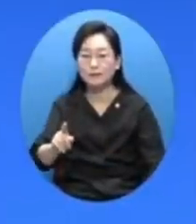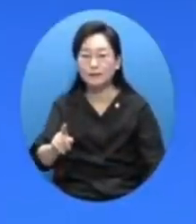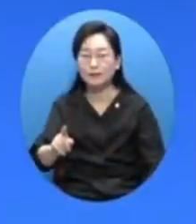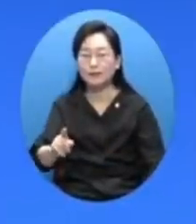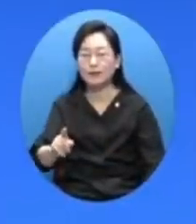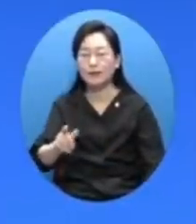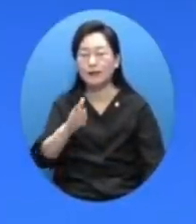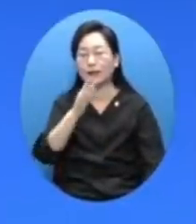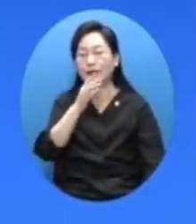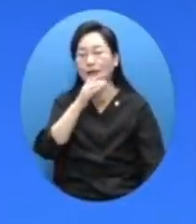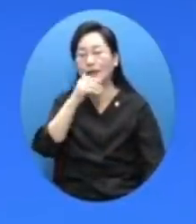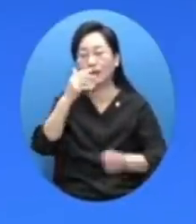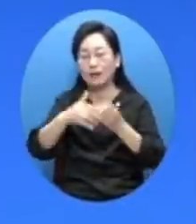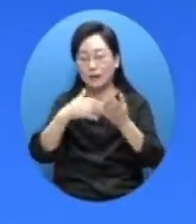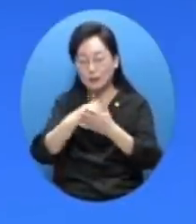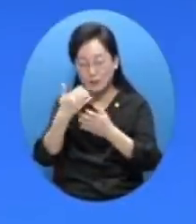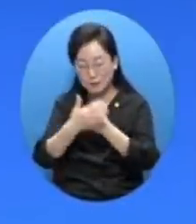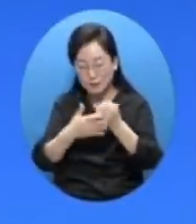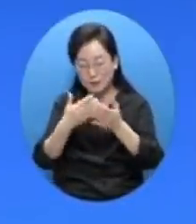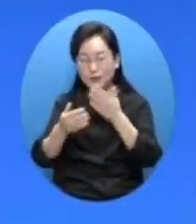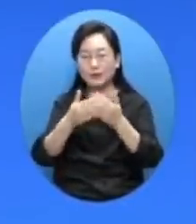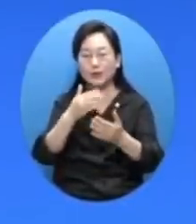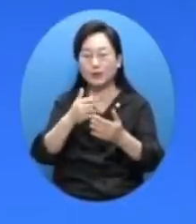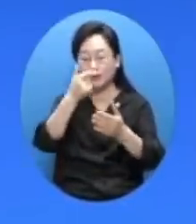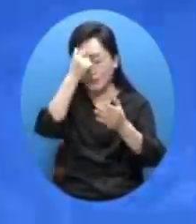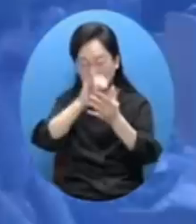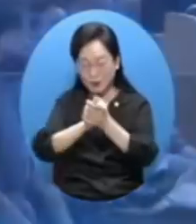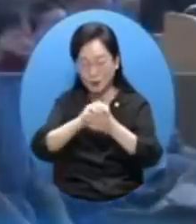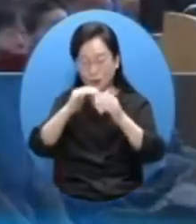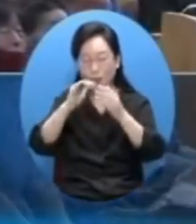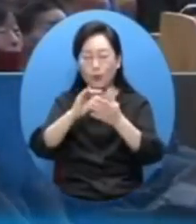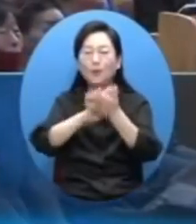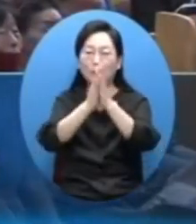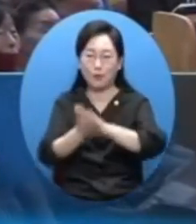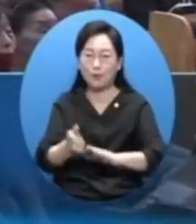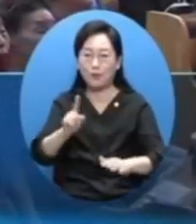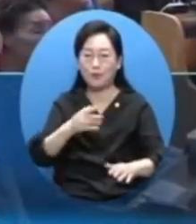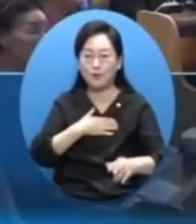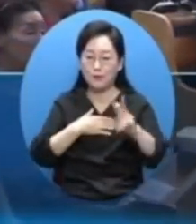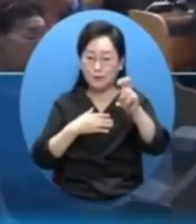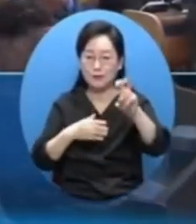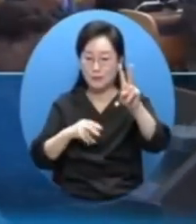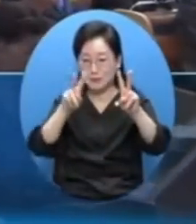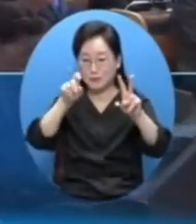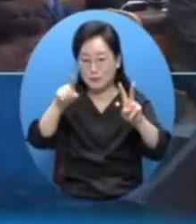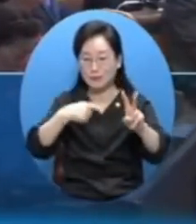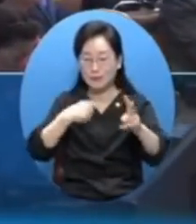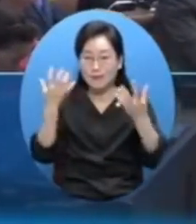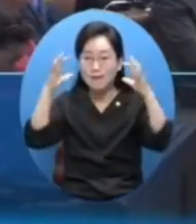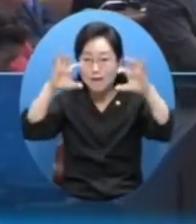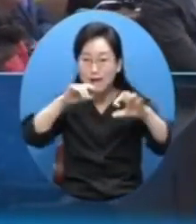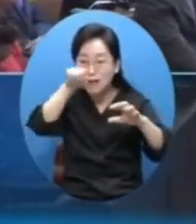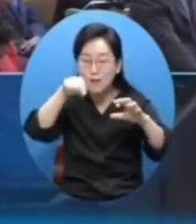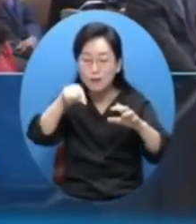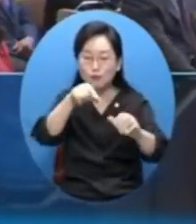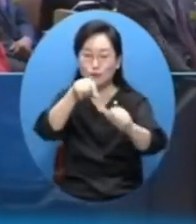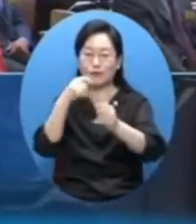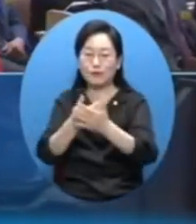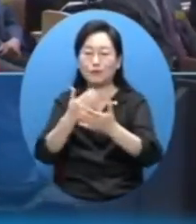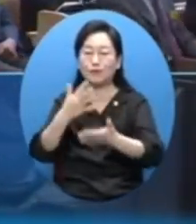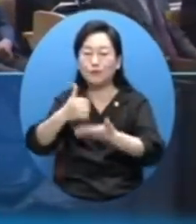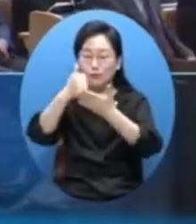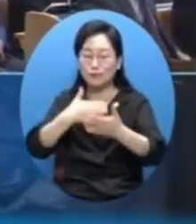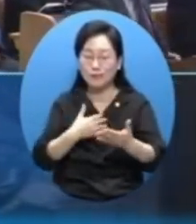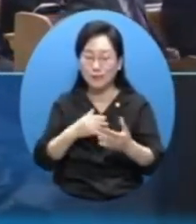금방 하나님의 은혜를 체험하고 기도의 내용이 바뀝니다 21절에 보니까 나를 사자의 입에서 구하소서 주께서